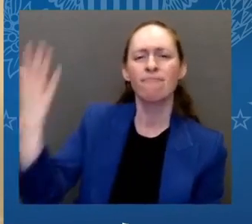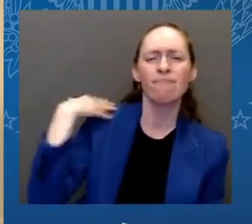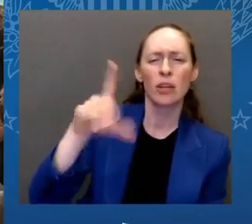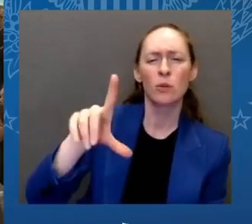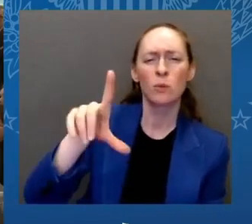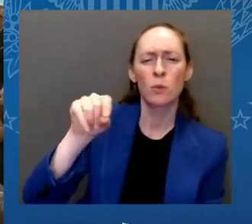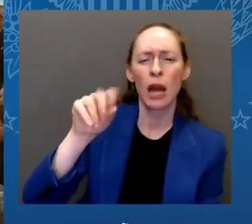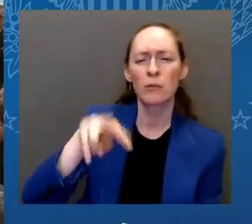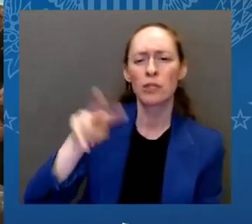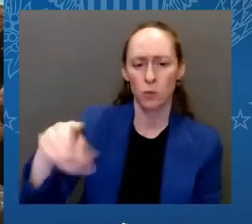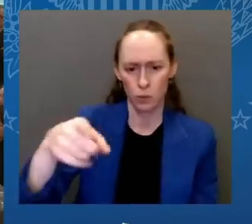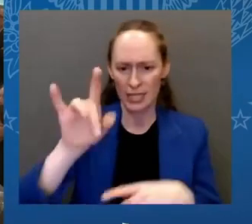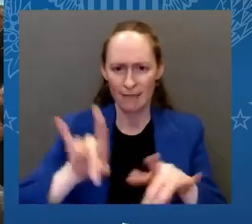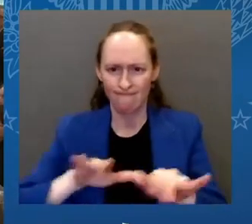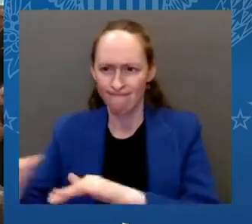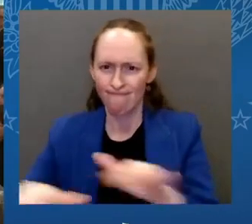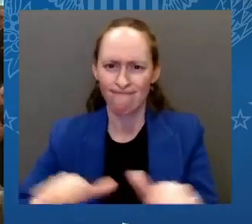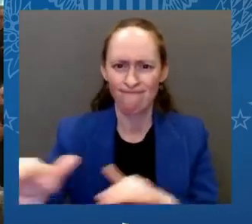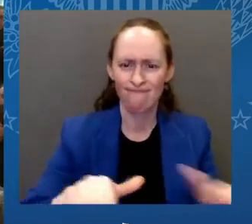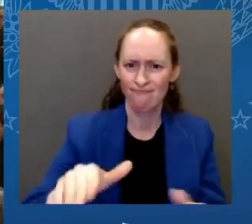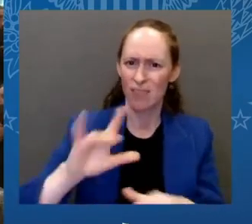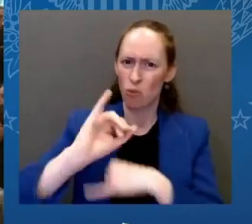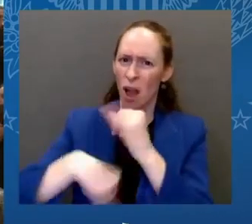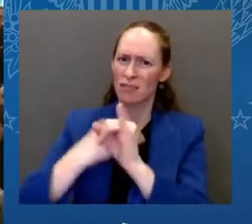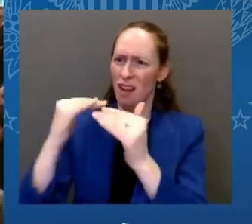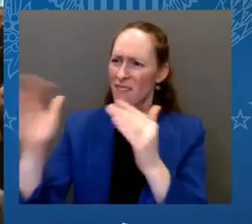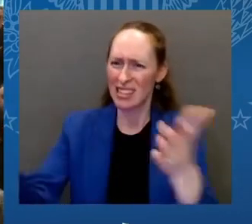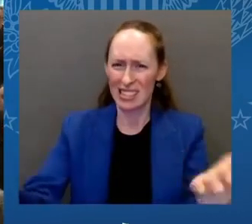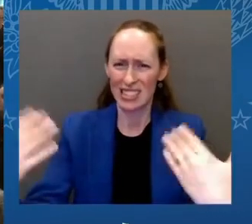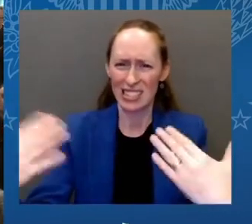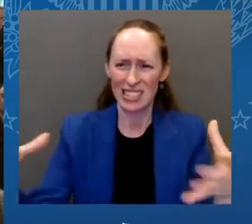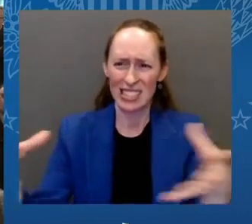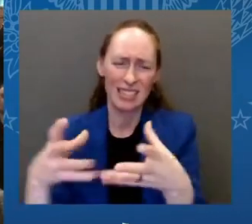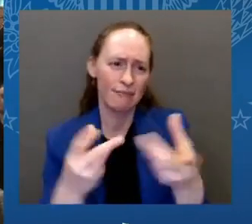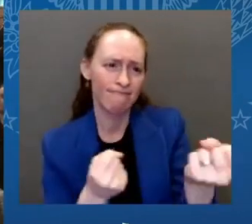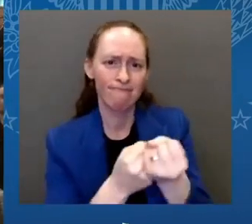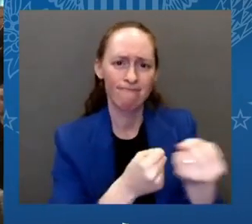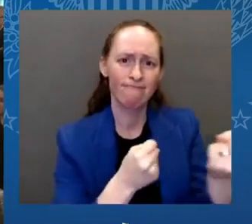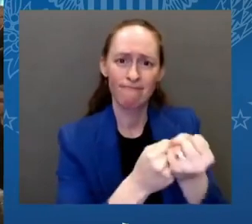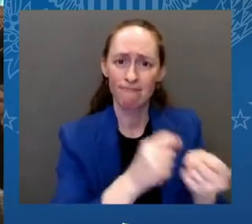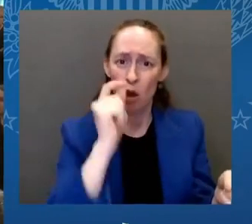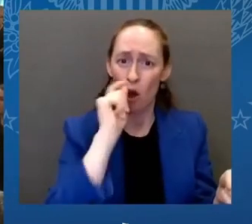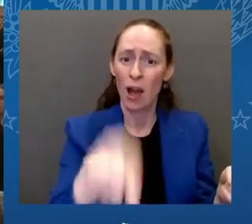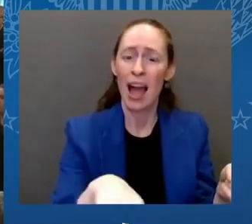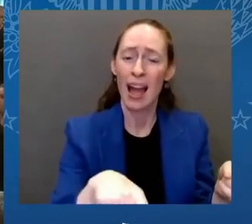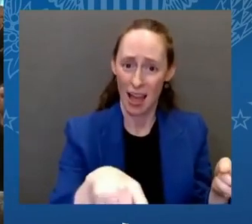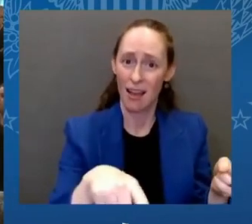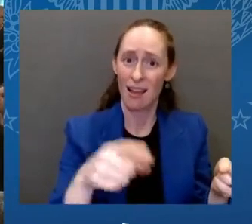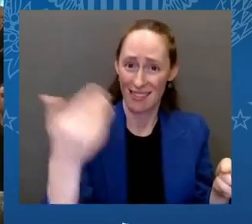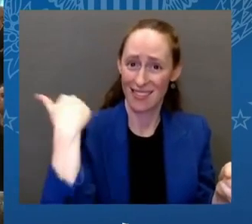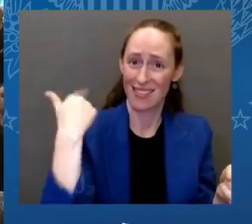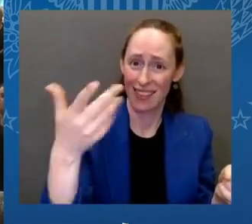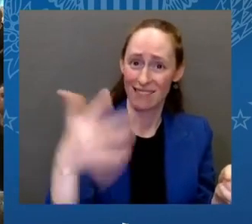міжнародної коаліції щодо підтримки України. Як ця коаліція буде підтримуватися, щоб вона не розвалилася в 23-му